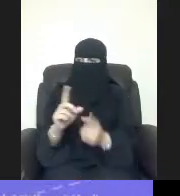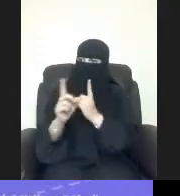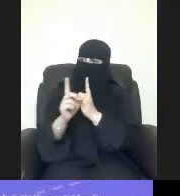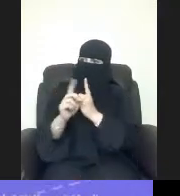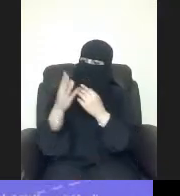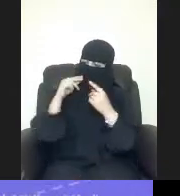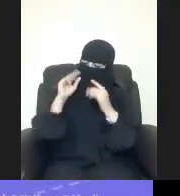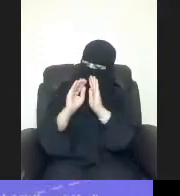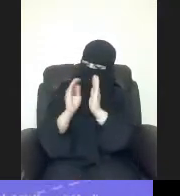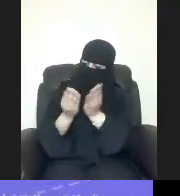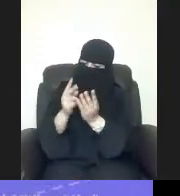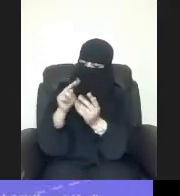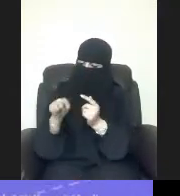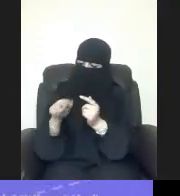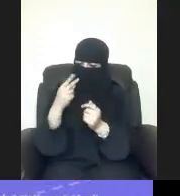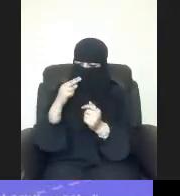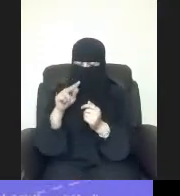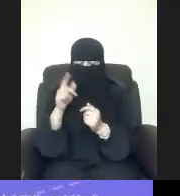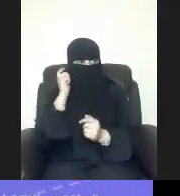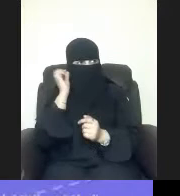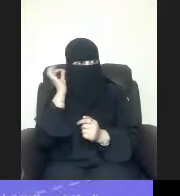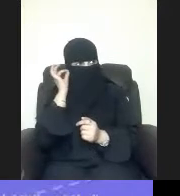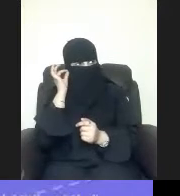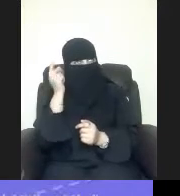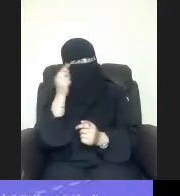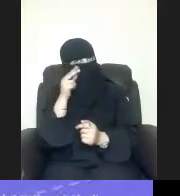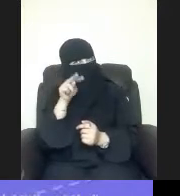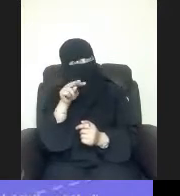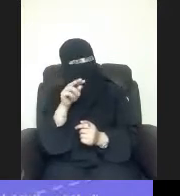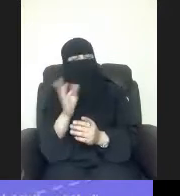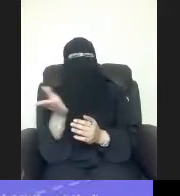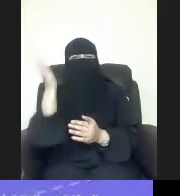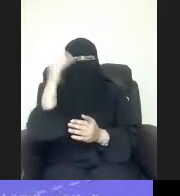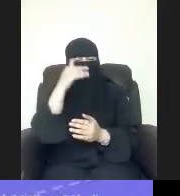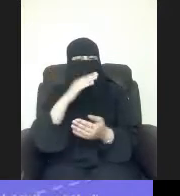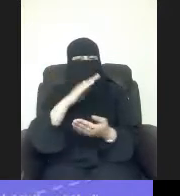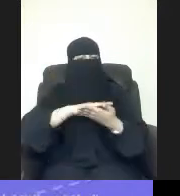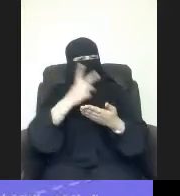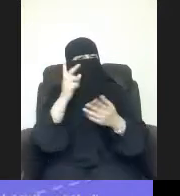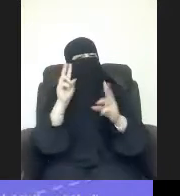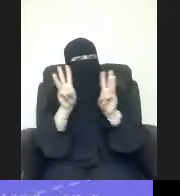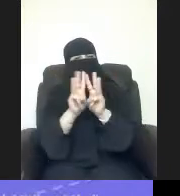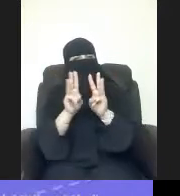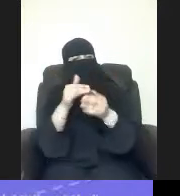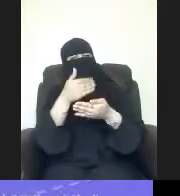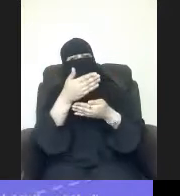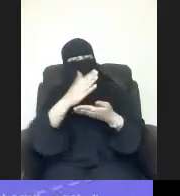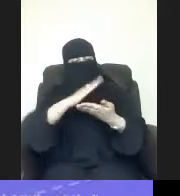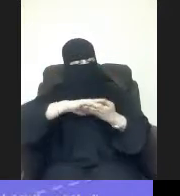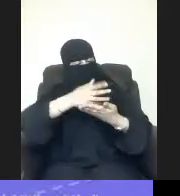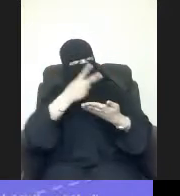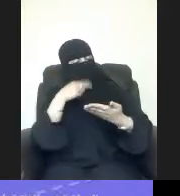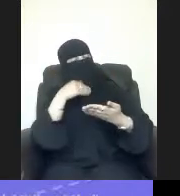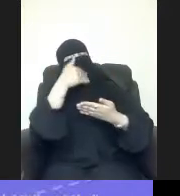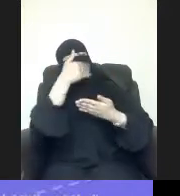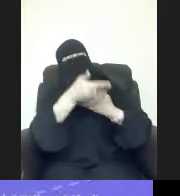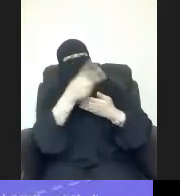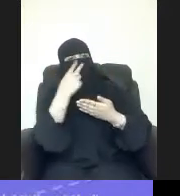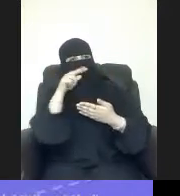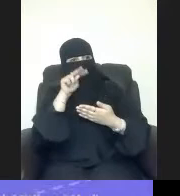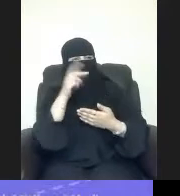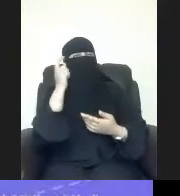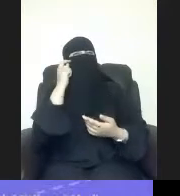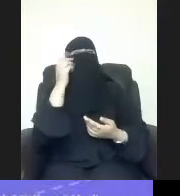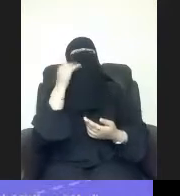يسرح، لكن في التعلم الإلكتروني لا، هو خلف الشاشة وأنت تحتاج إلى بذل جهد أكبر حتى تستطيع